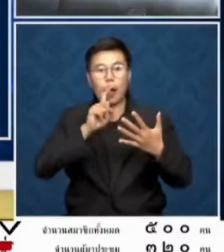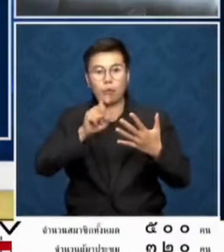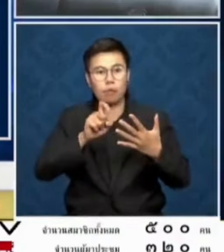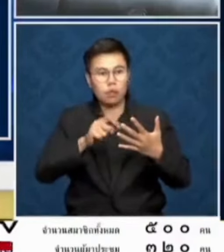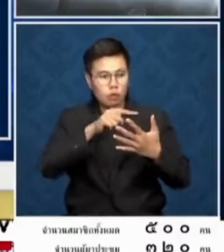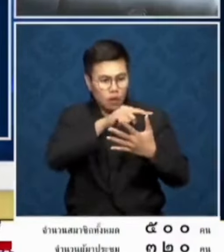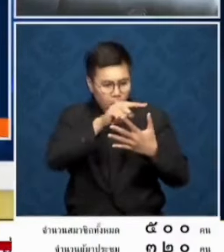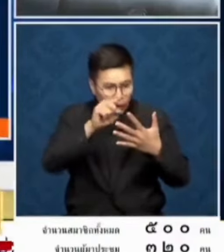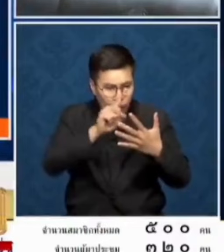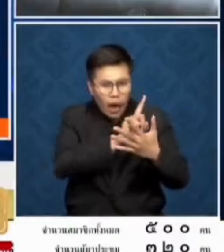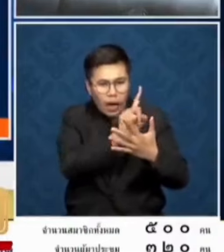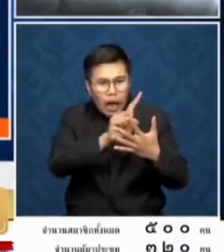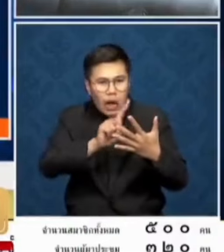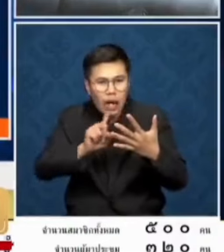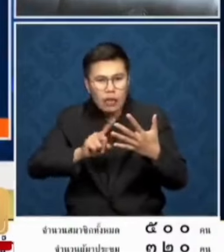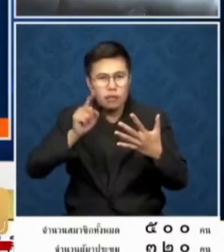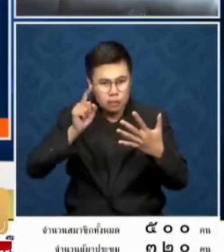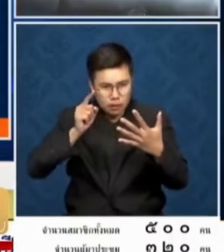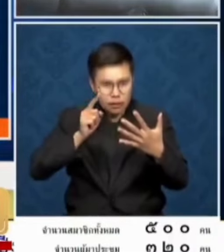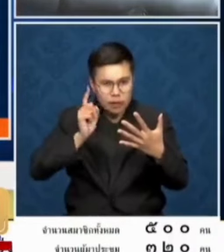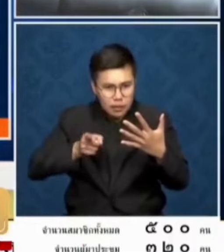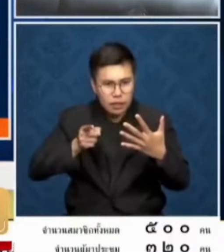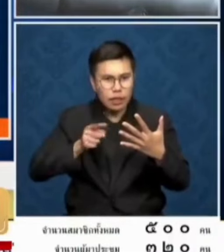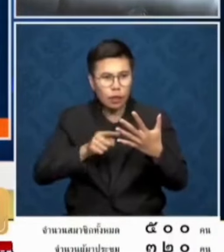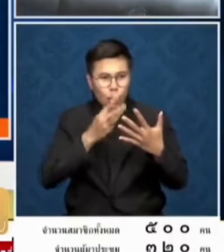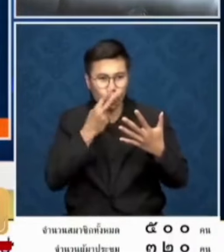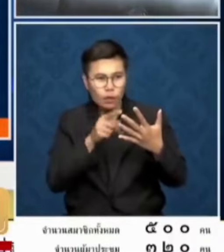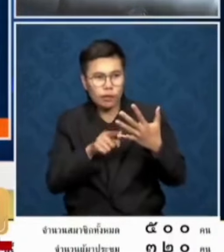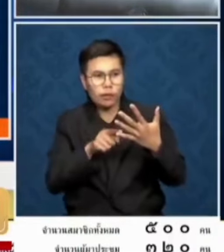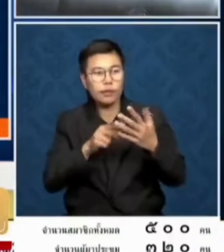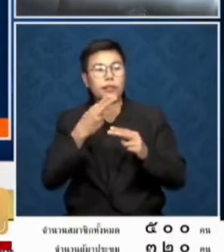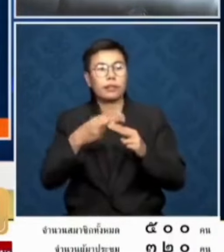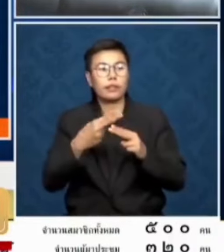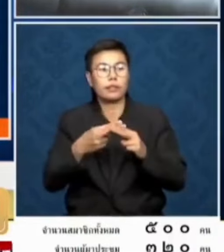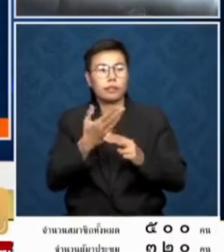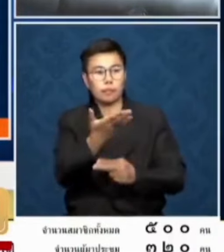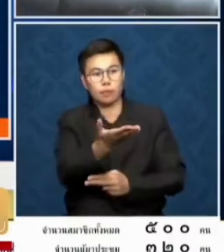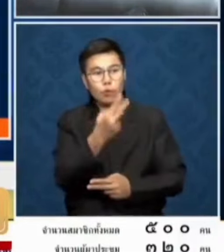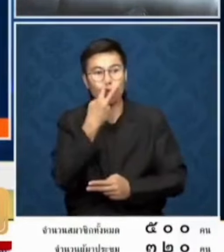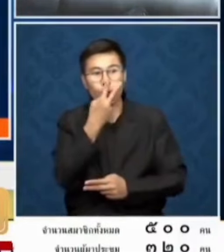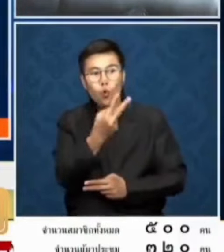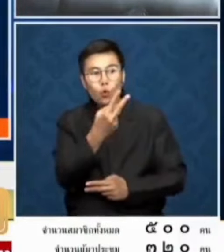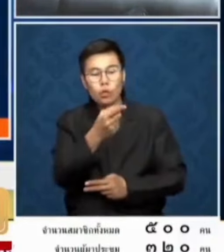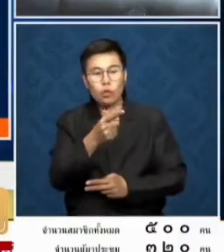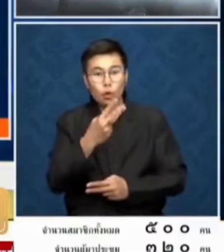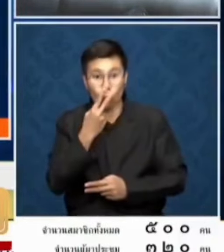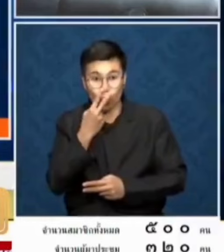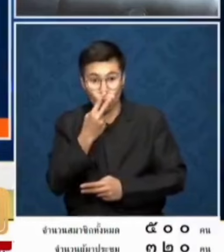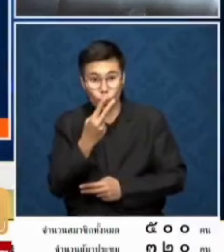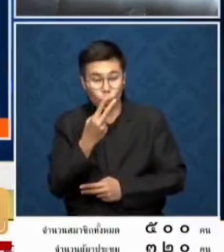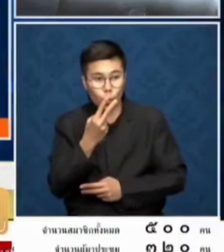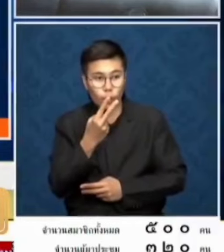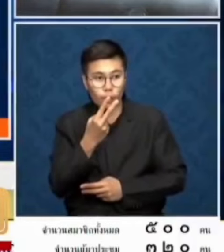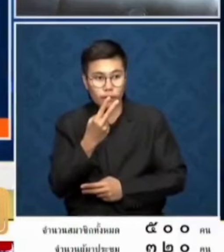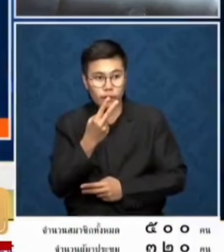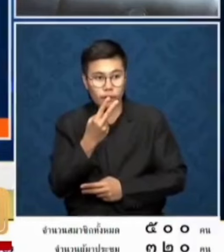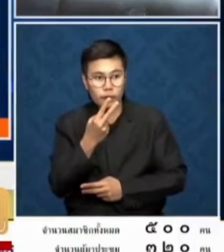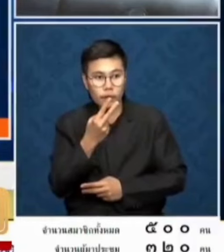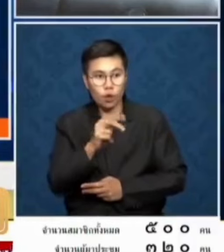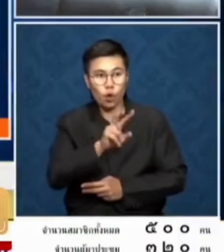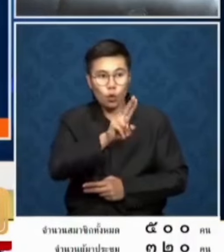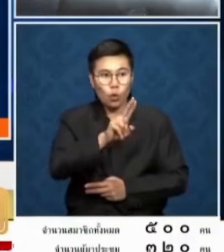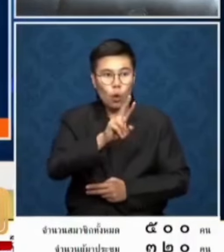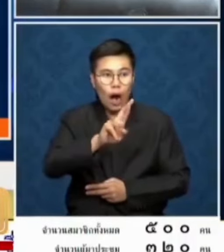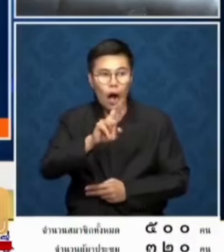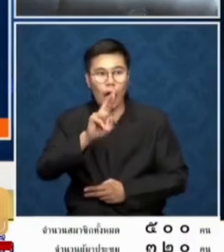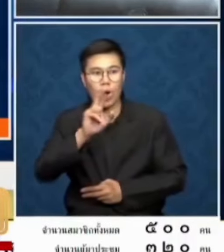ม่ได้อยู่ดีถัดไปนะคะลองดูนะคะในชื่อดูคือถ้าเราลองเช็คไปในตัว URL นะคะจะเป็นโป